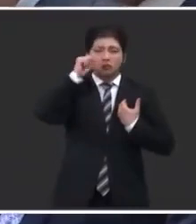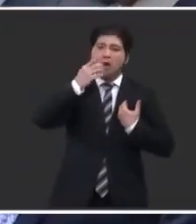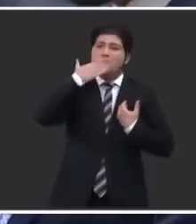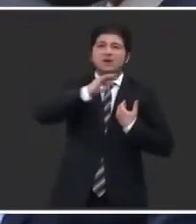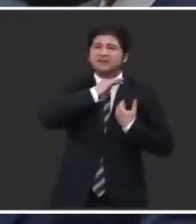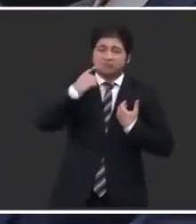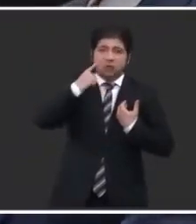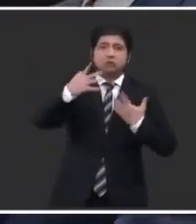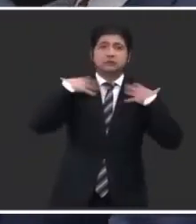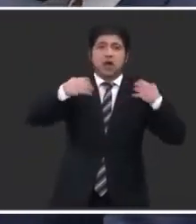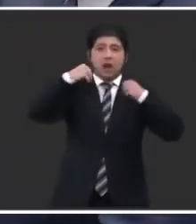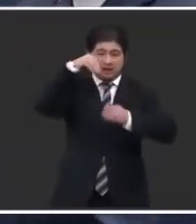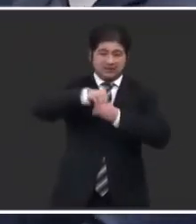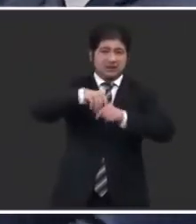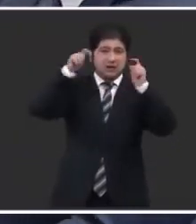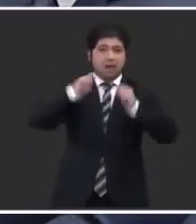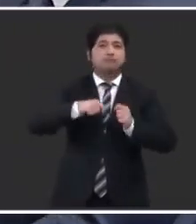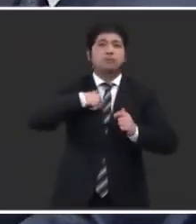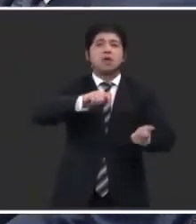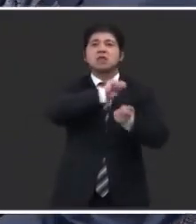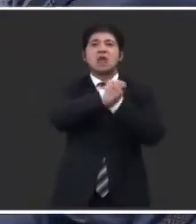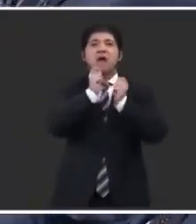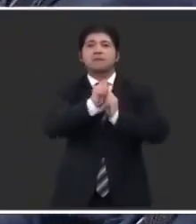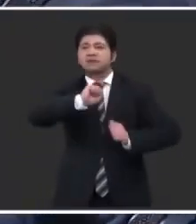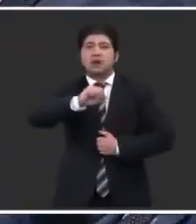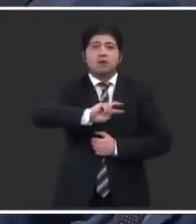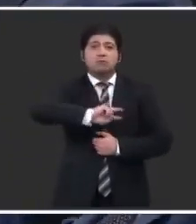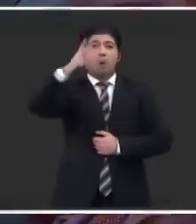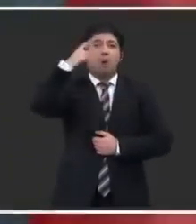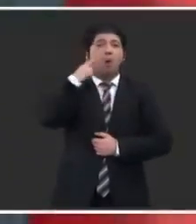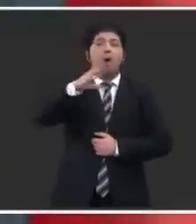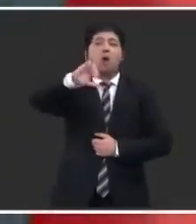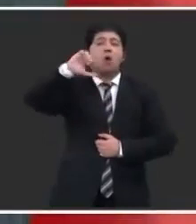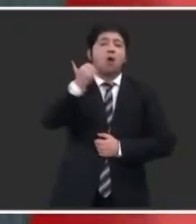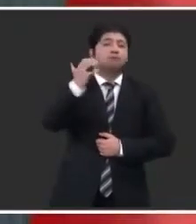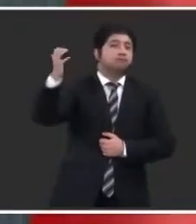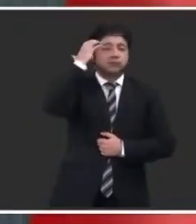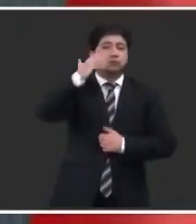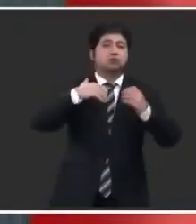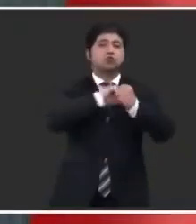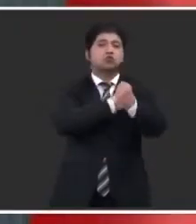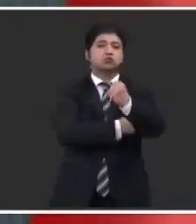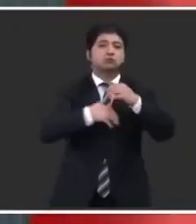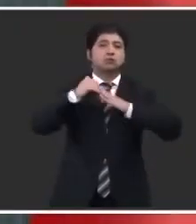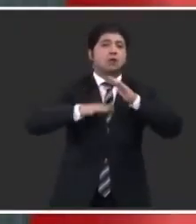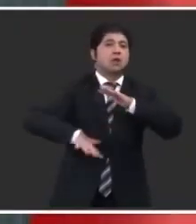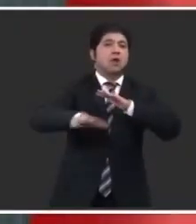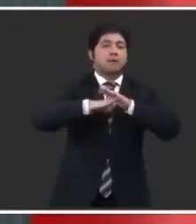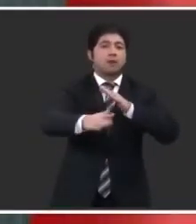sağlıkta gerçekleştirdiğimiz devrimin en önemli sembolleri güçlü altyapımız